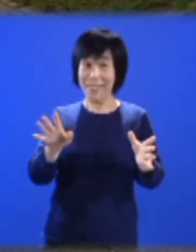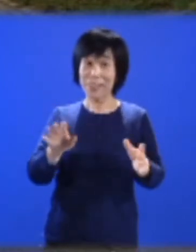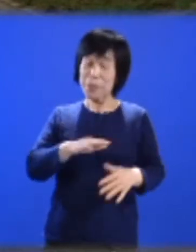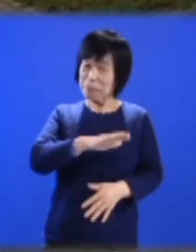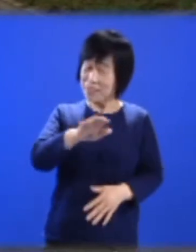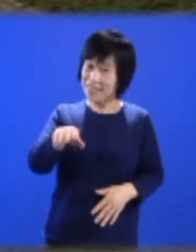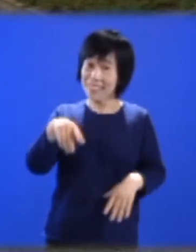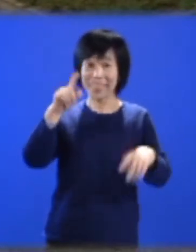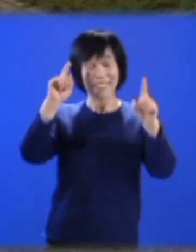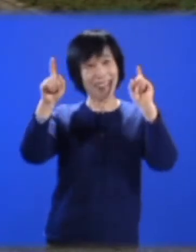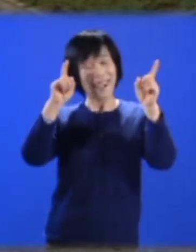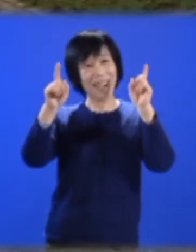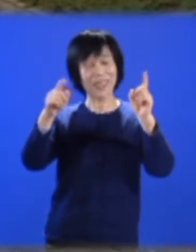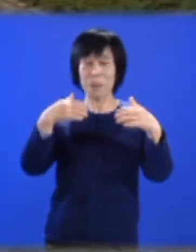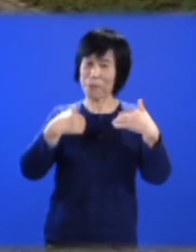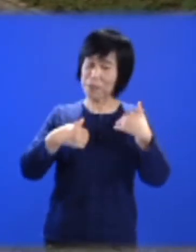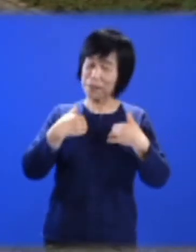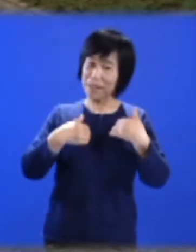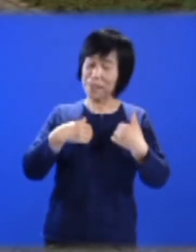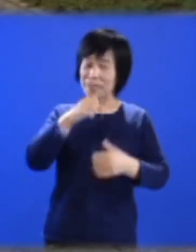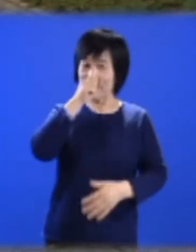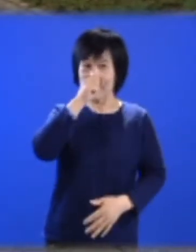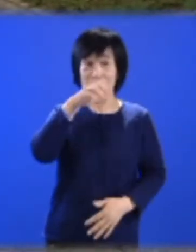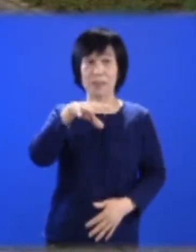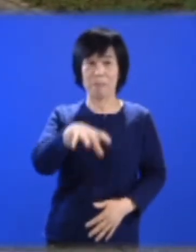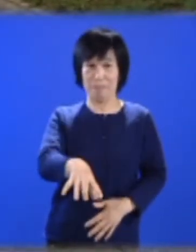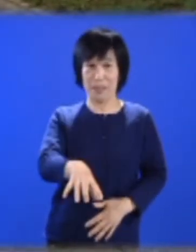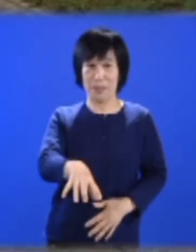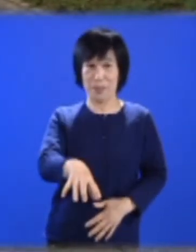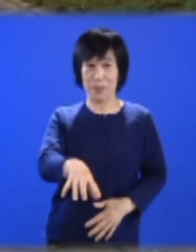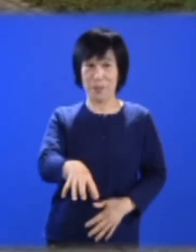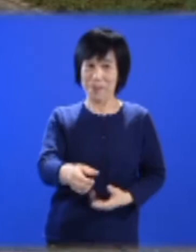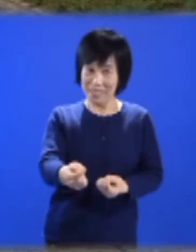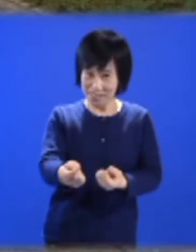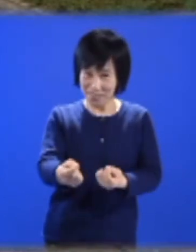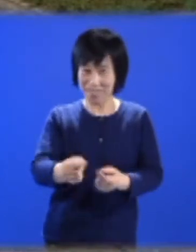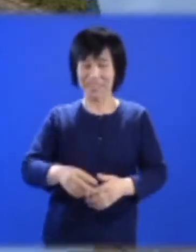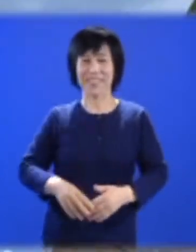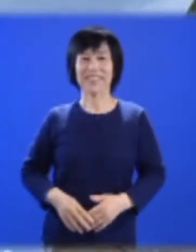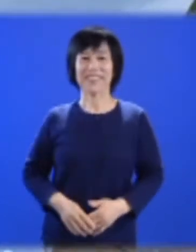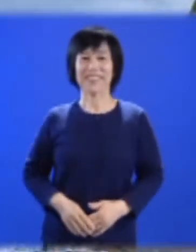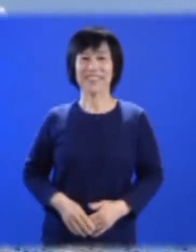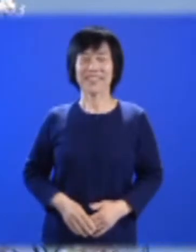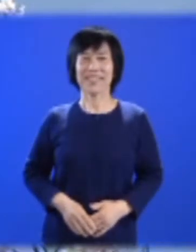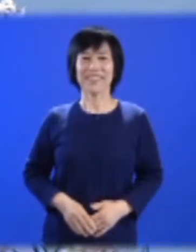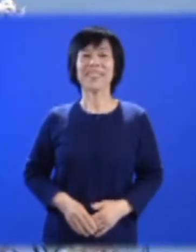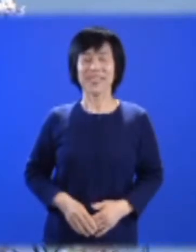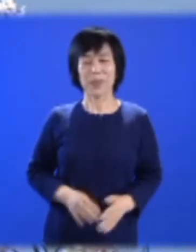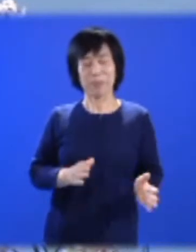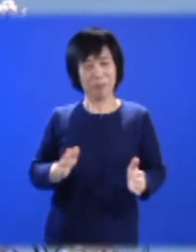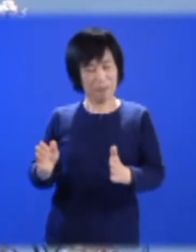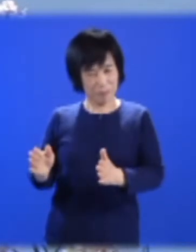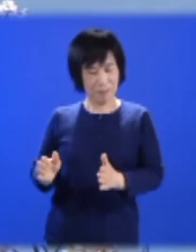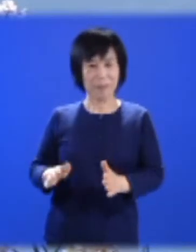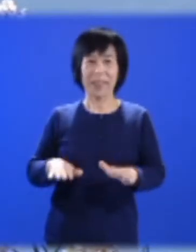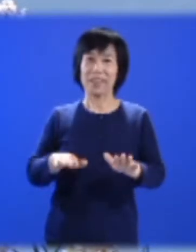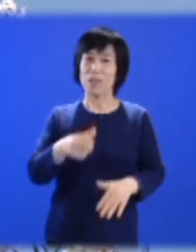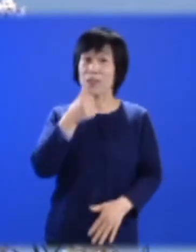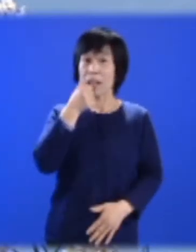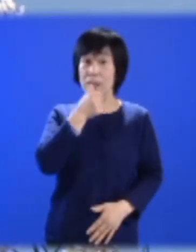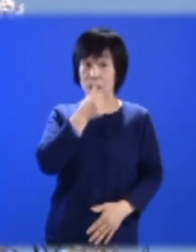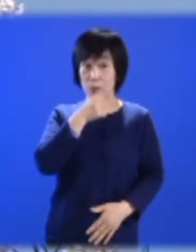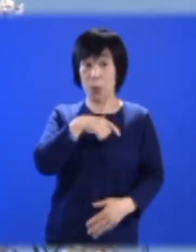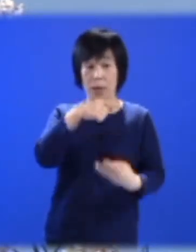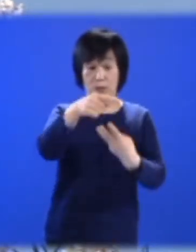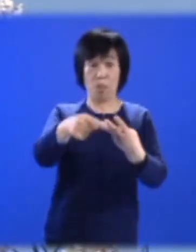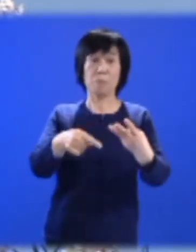っぱいあって、遊びに来るにはもってこいの場所ですね。さてさて、ここで今回